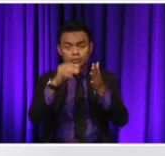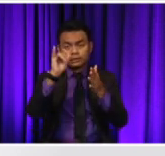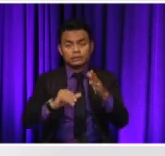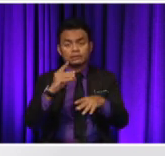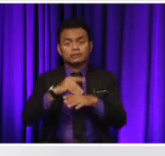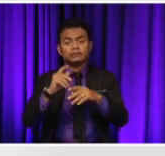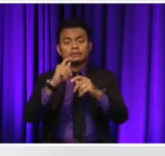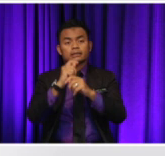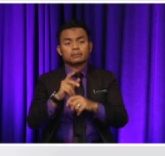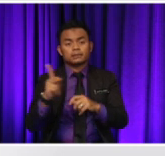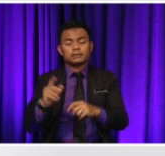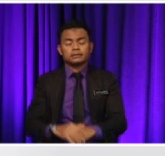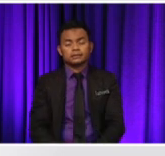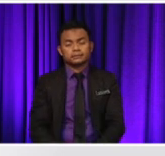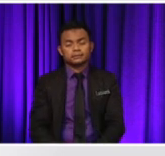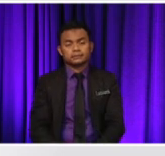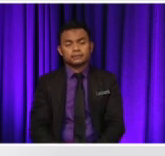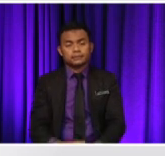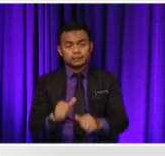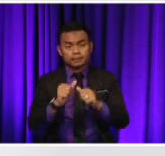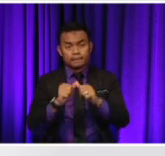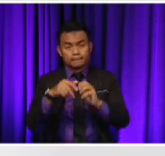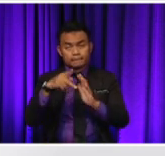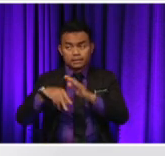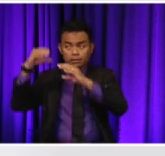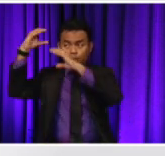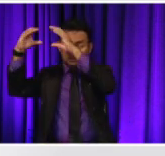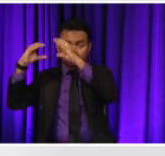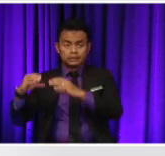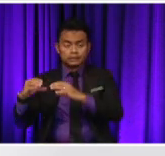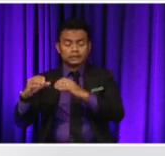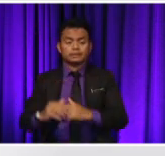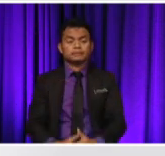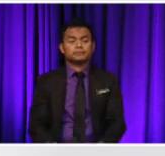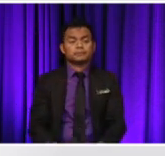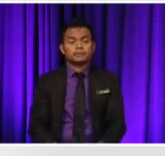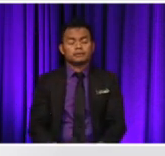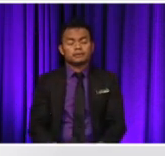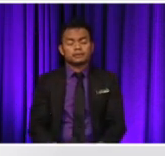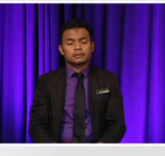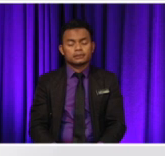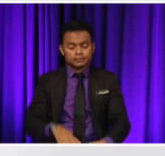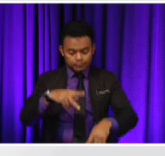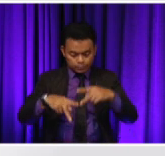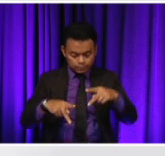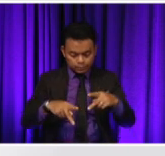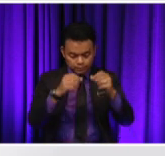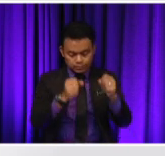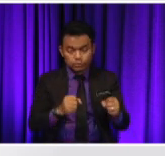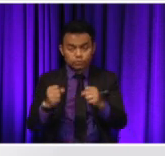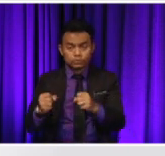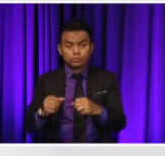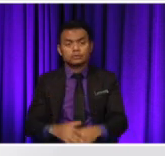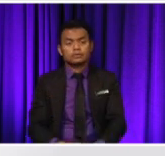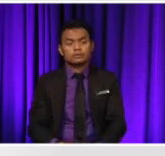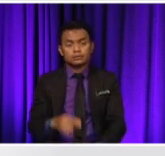yang kedua pula berorganisasian organisasi ialah proses menyusun serta mengagetkan sumber-sumber organisasi untuk